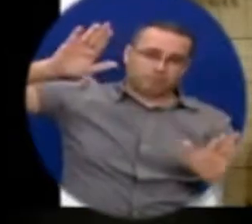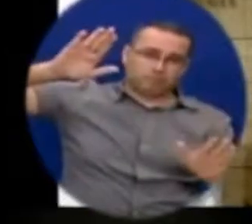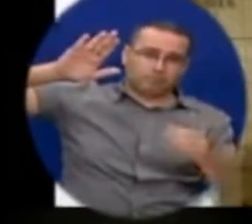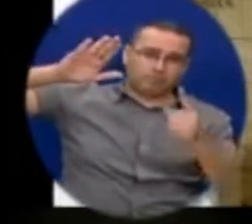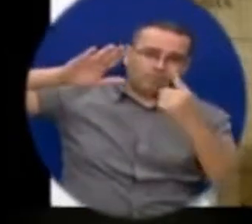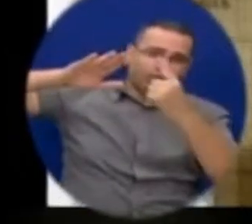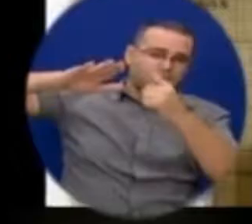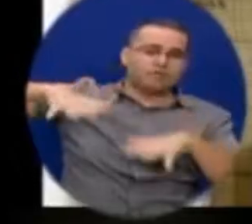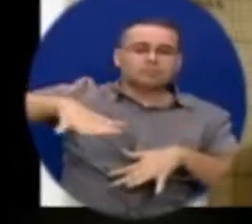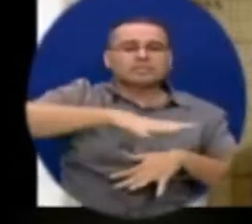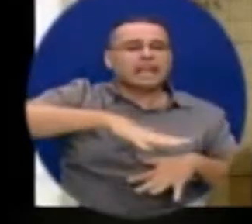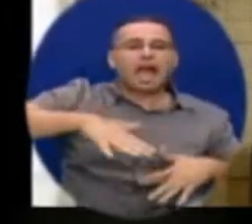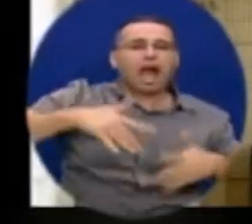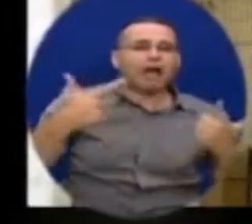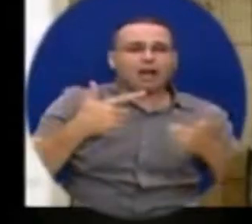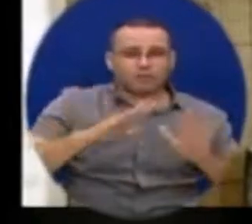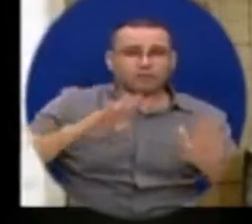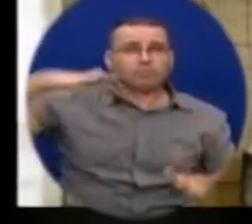משדה הקרב,